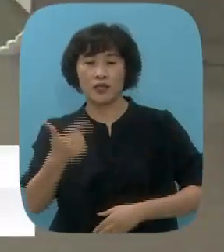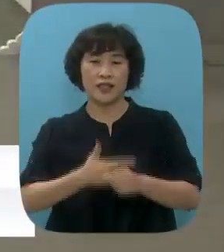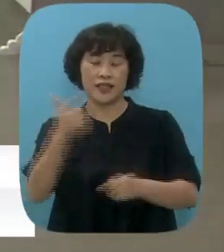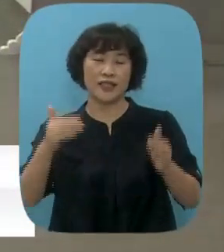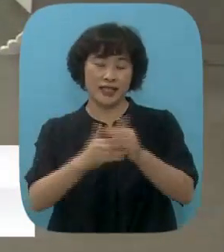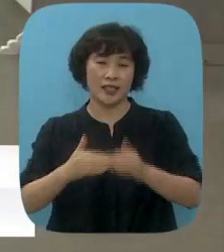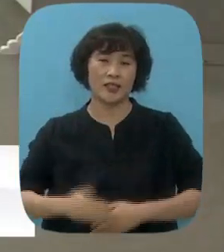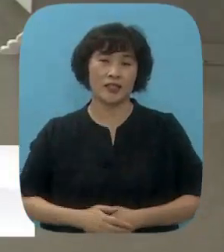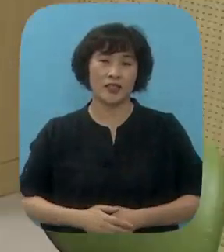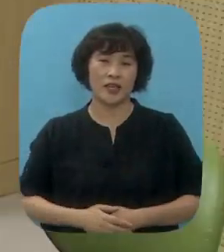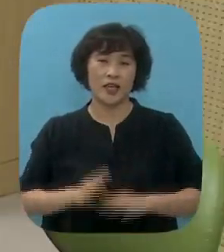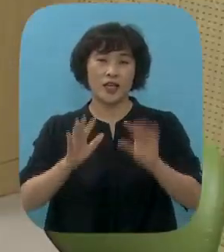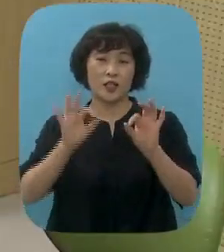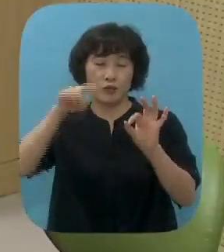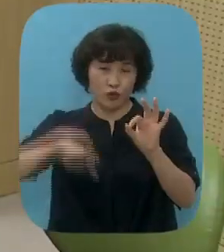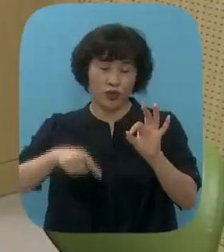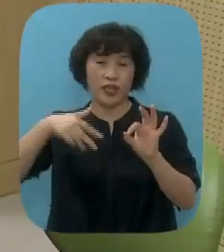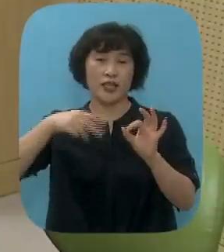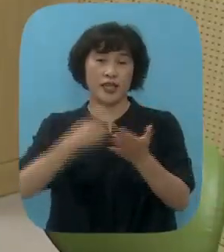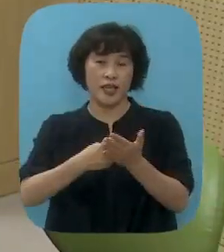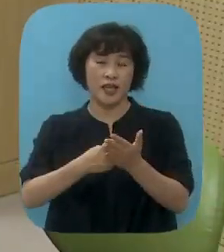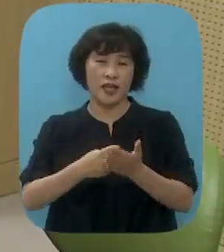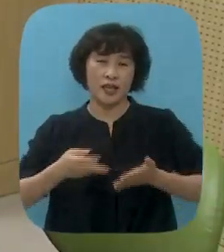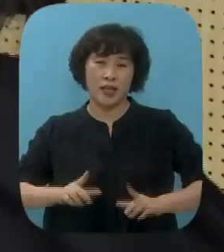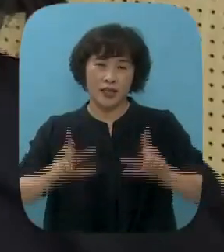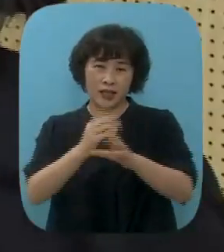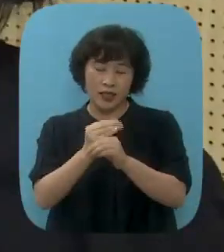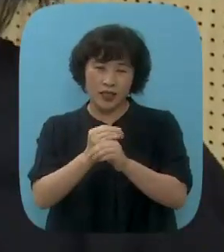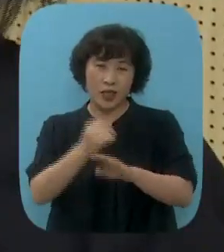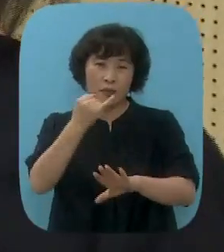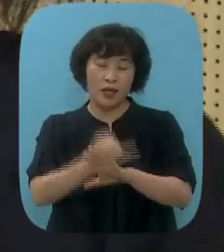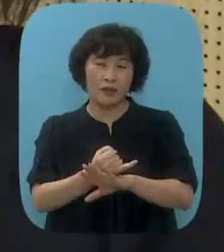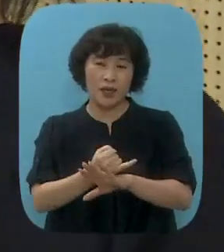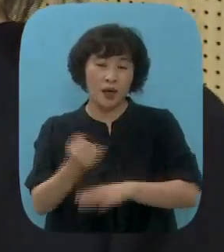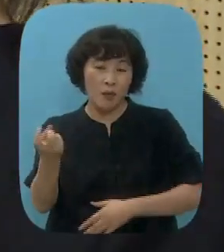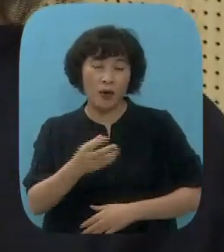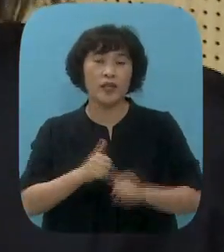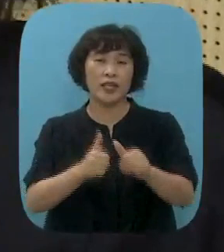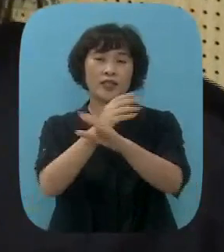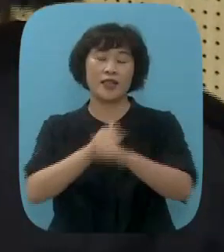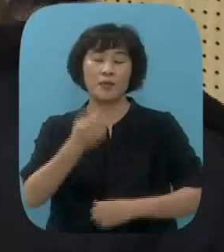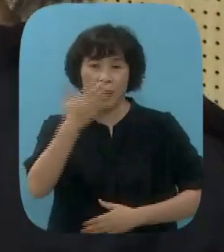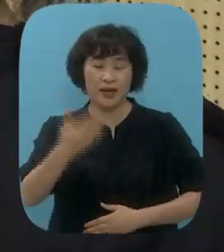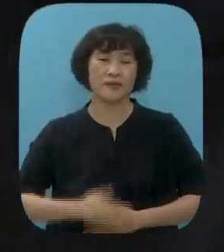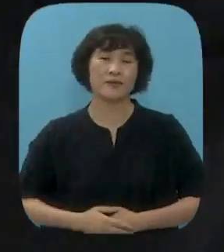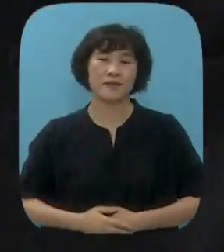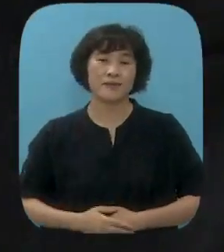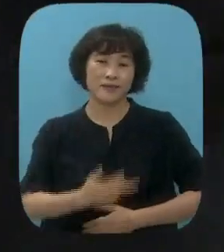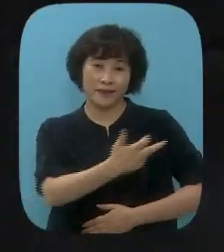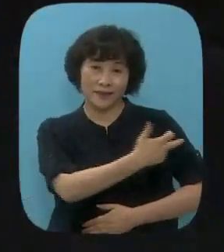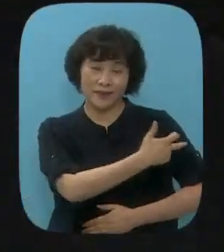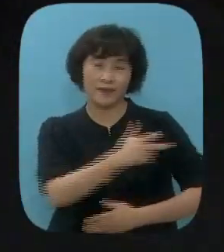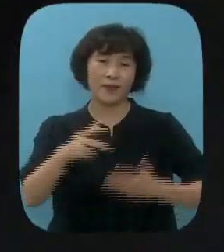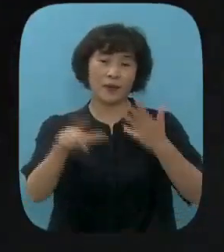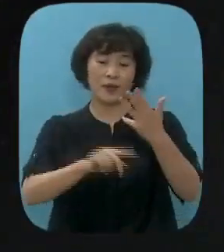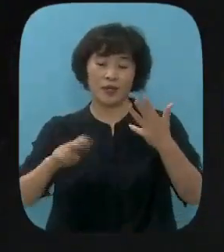6시까지입니다. 10부제 방식으로 진행하며 생년월일 끝자리 날짜에 해당하는 사람만 예약할 수 있습니다. 접종은